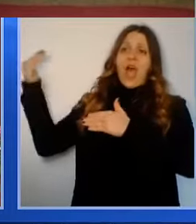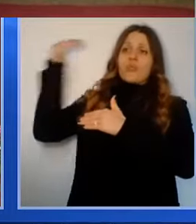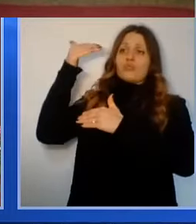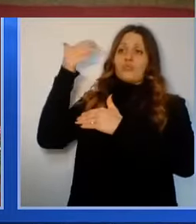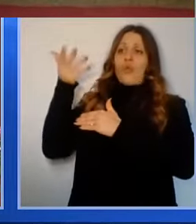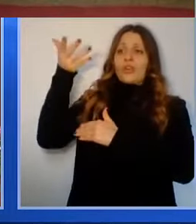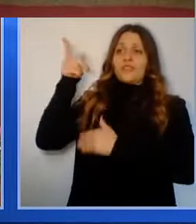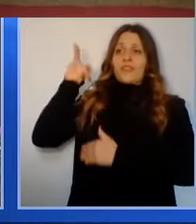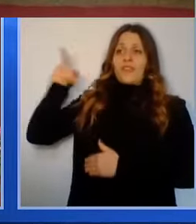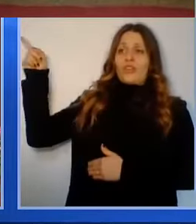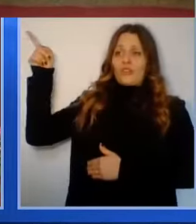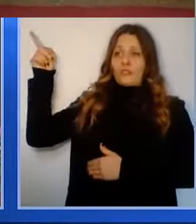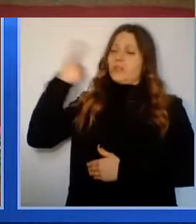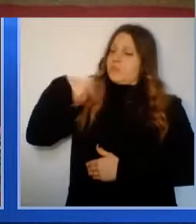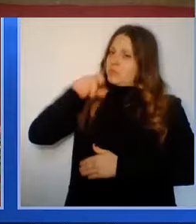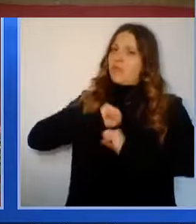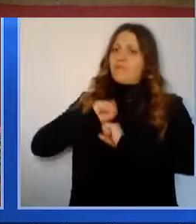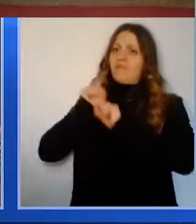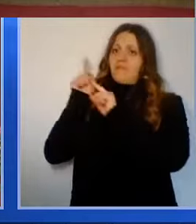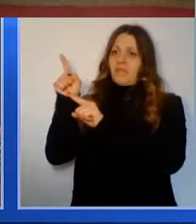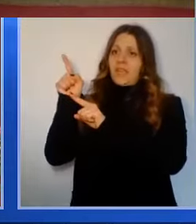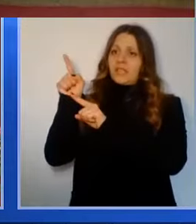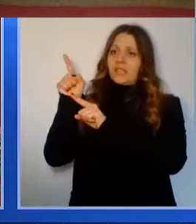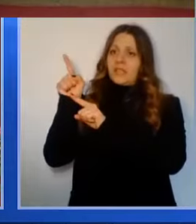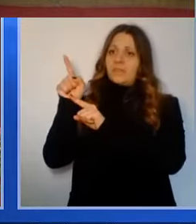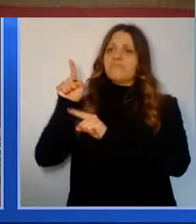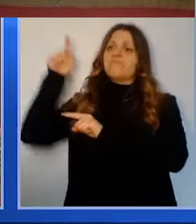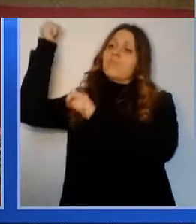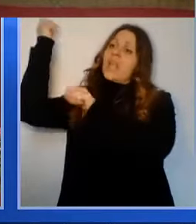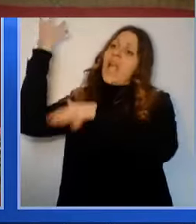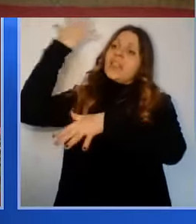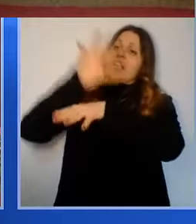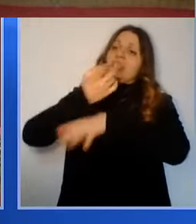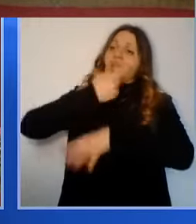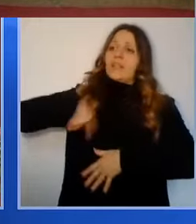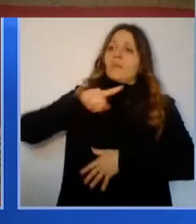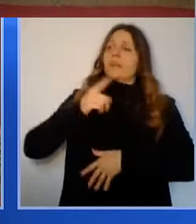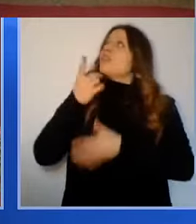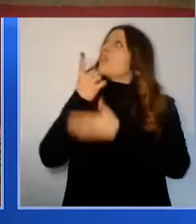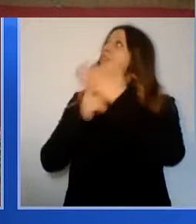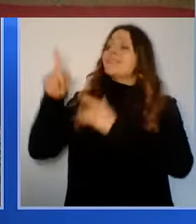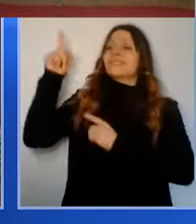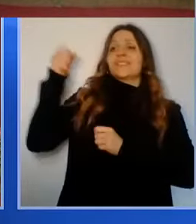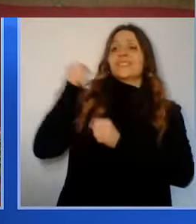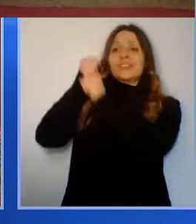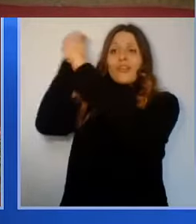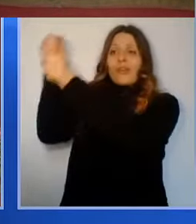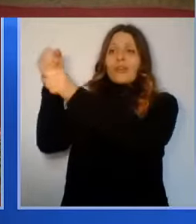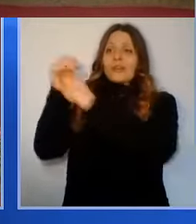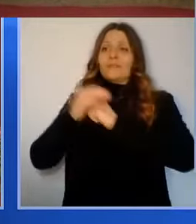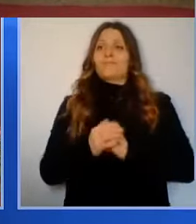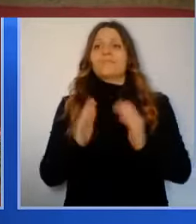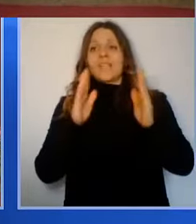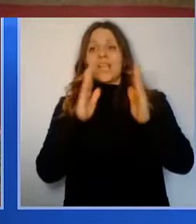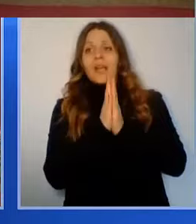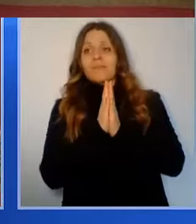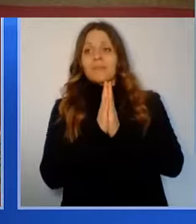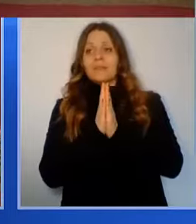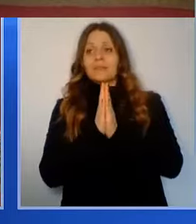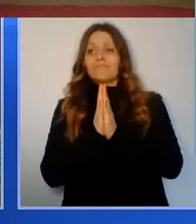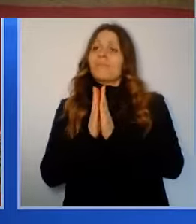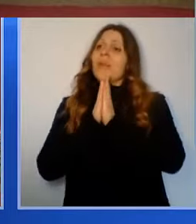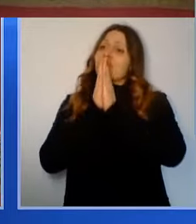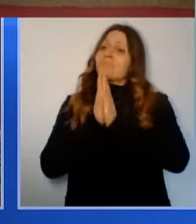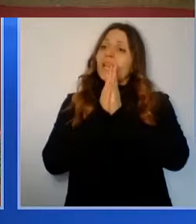pro nobis ad hominum. Amen. Precevus emeritus, Beate Maria, semper virginis, Beate Micaelis,